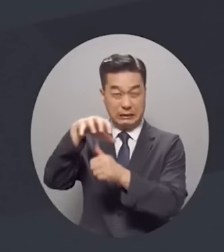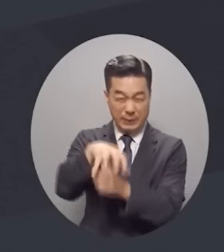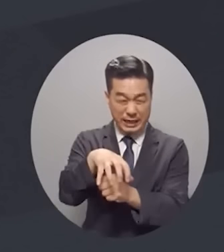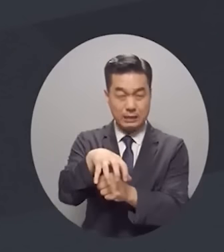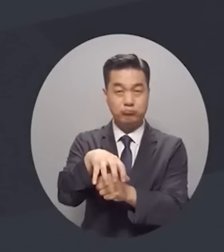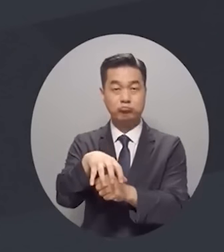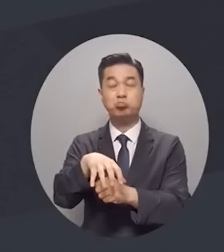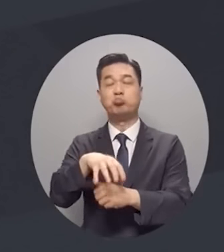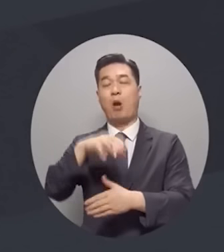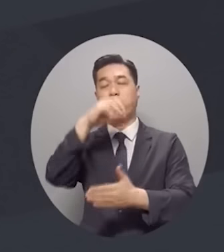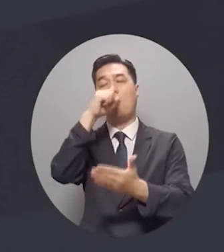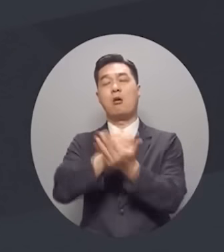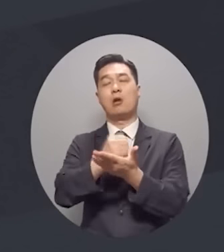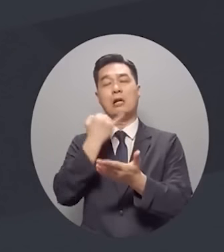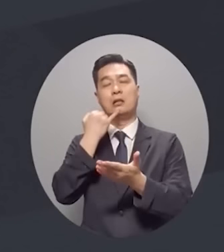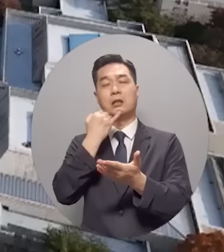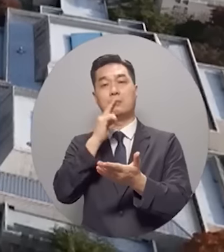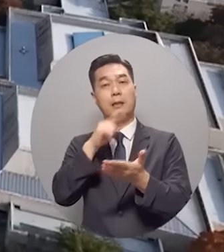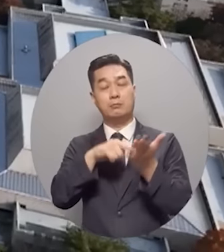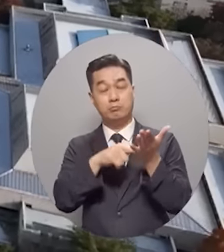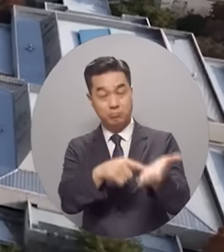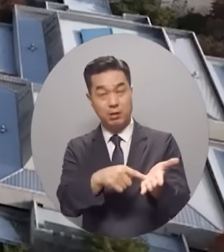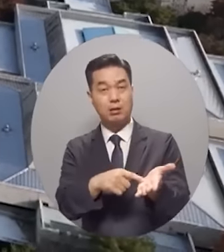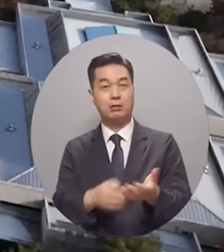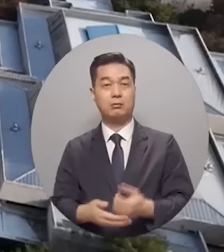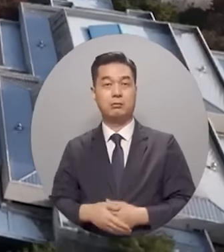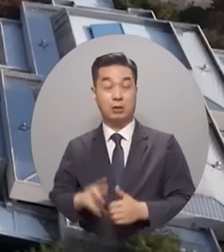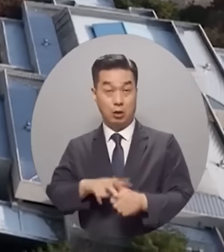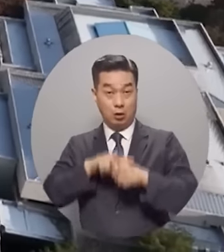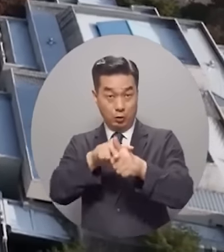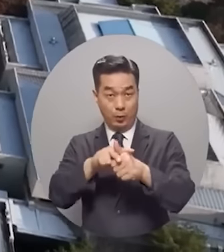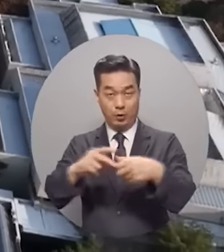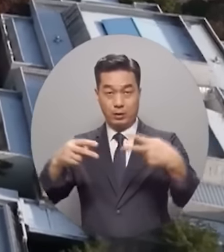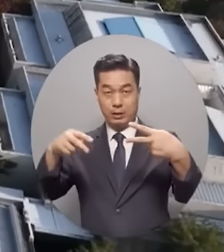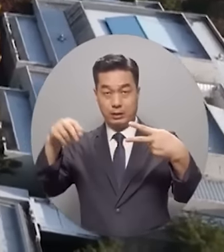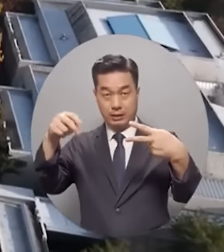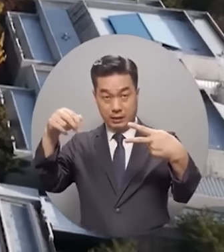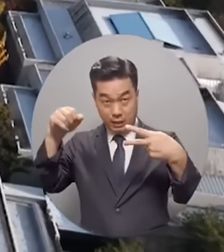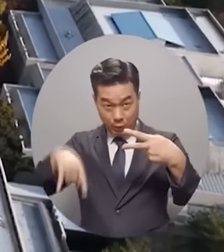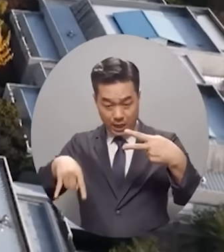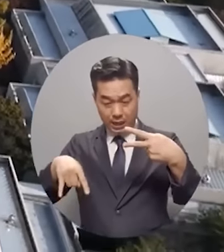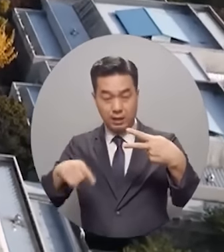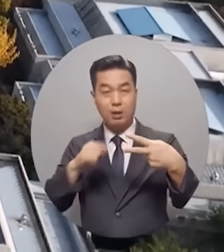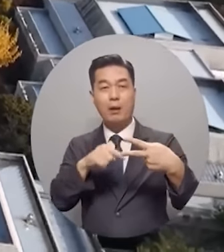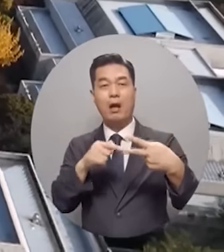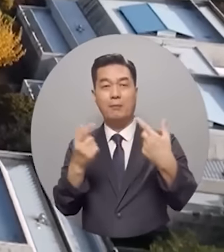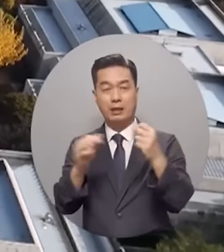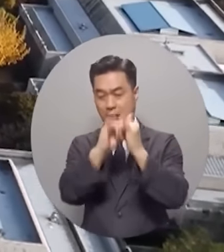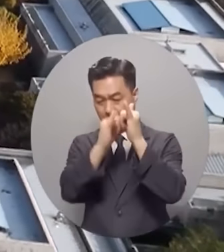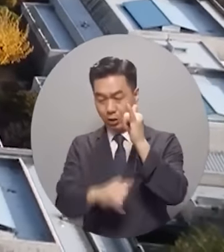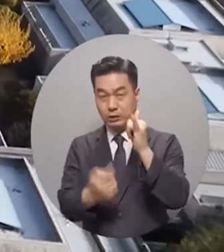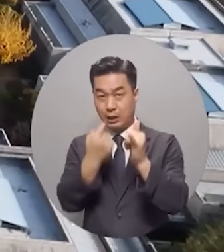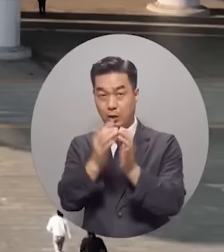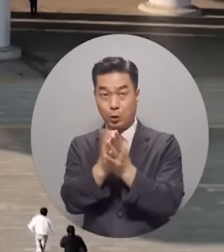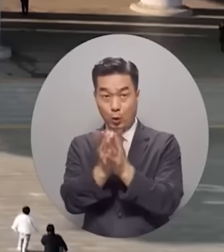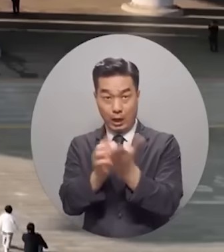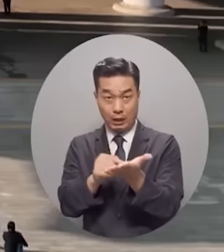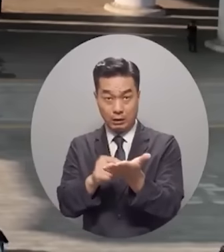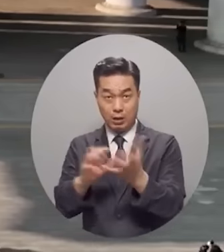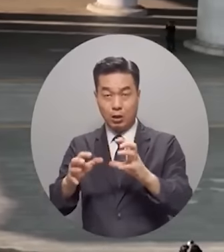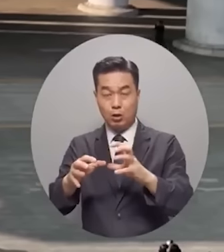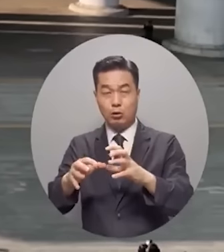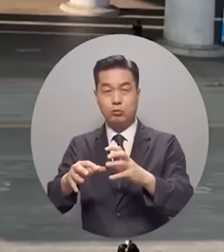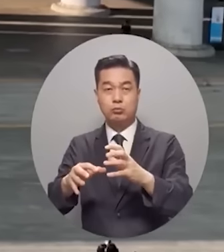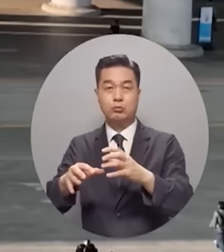발언을 했다고 이회장은 설명했습니다 후보중 2등으로 뽑힌 또 다른 인사 역시 역사교과서 국정화를 추진했던 박근혜